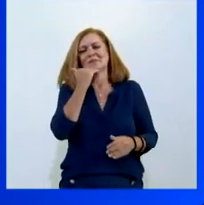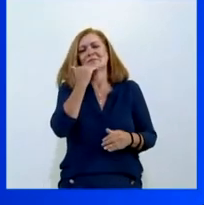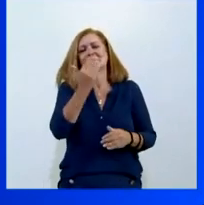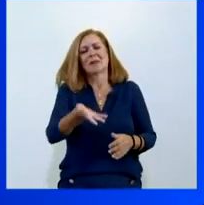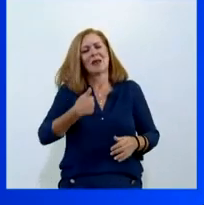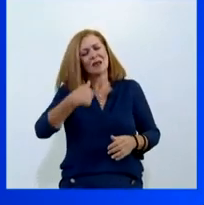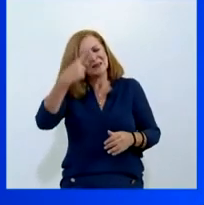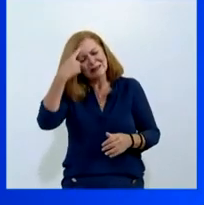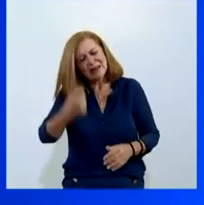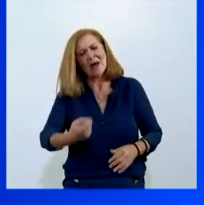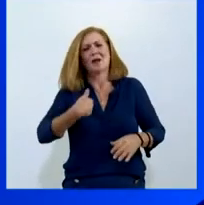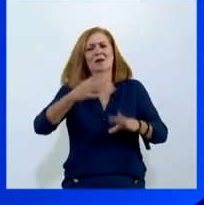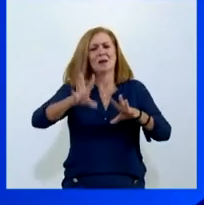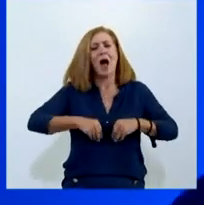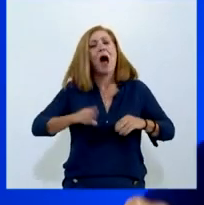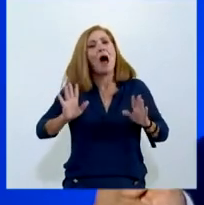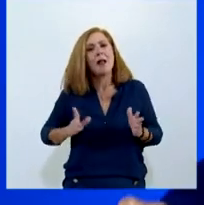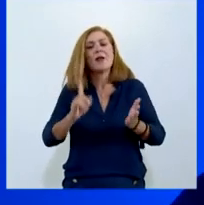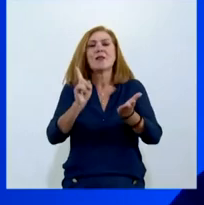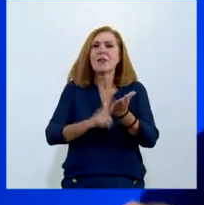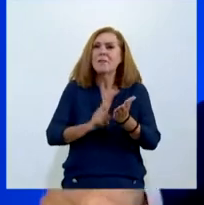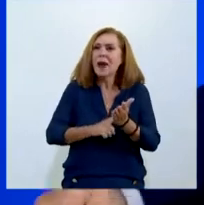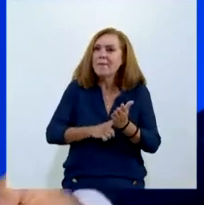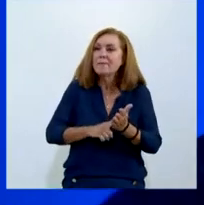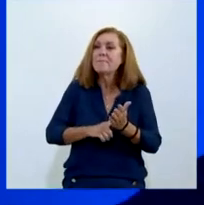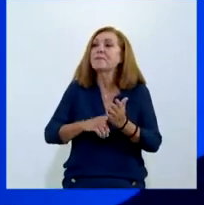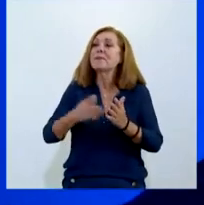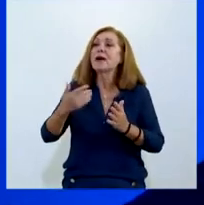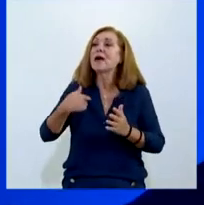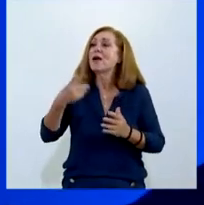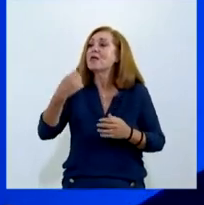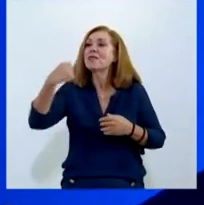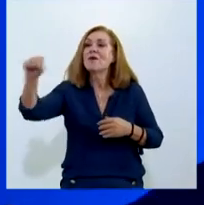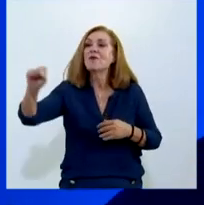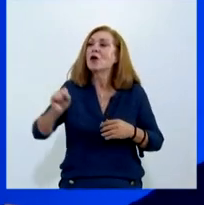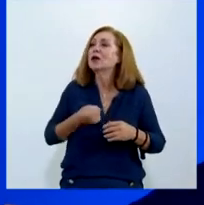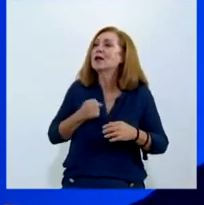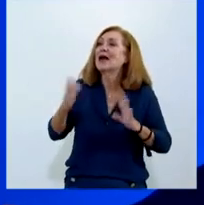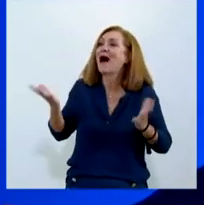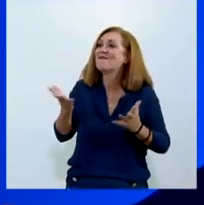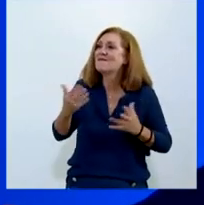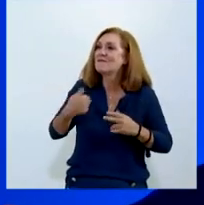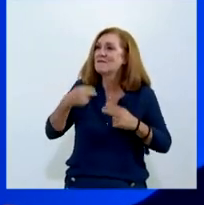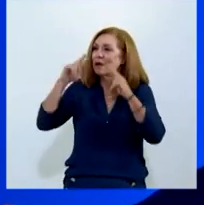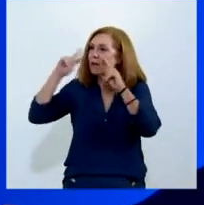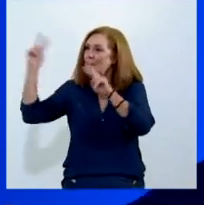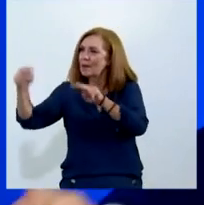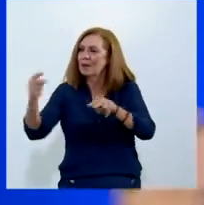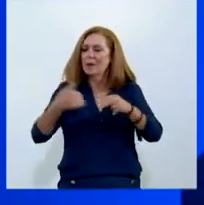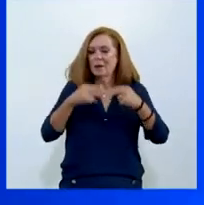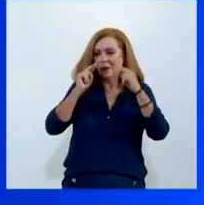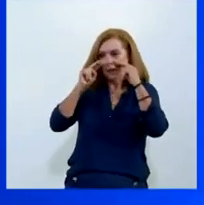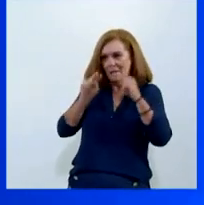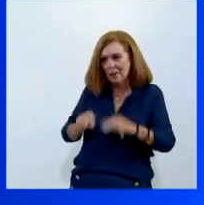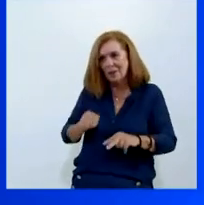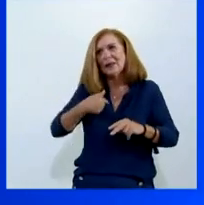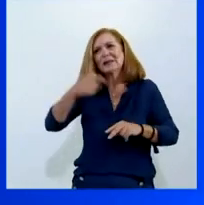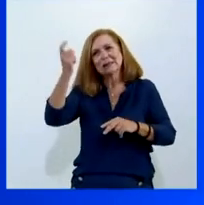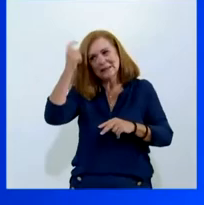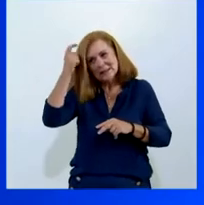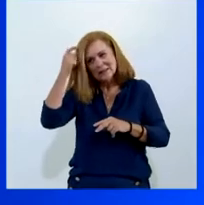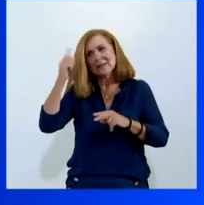να δεχόμαστε πολιτισμένα ότι συμφωνούμε που διαφωνούμε και αυτό να μην οδηγεί αναγκαστικά σε